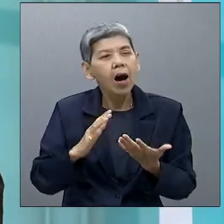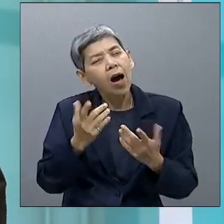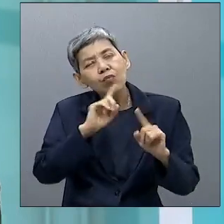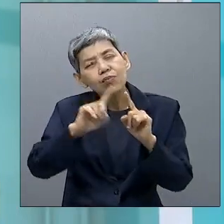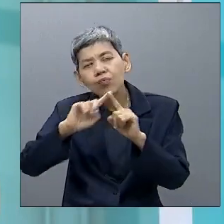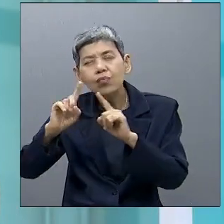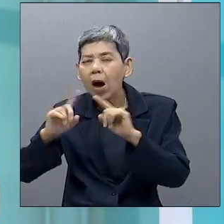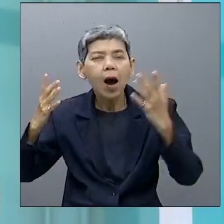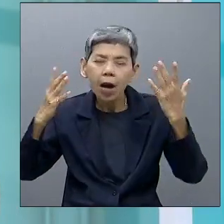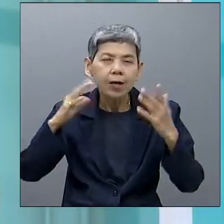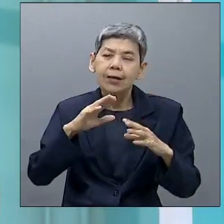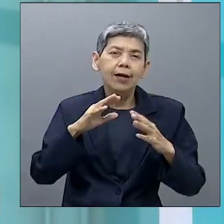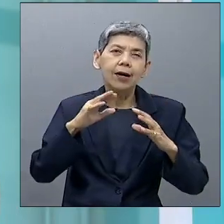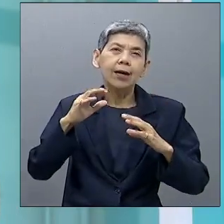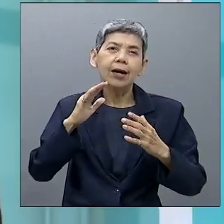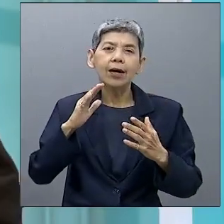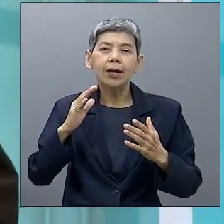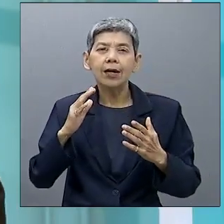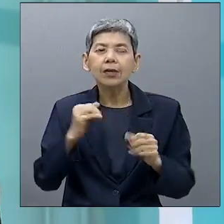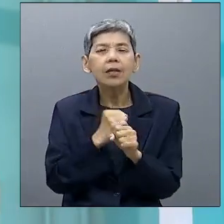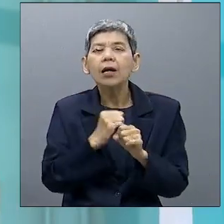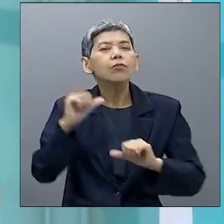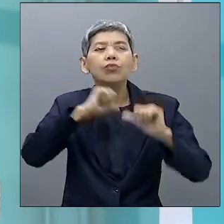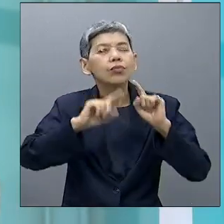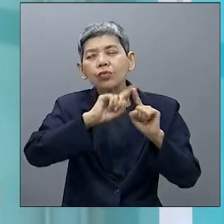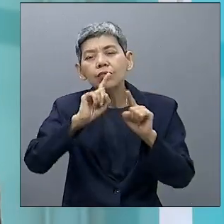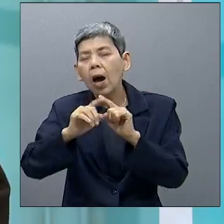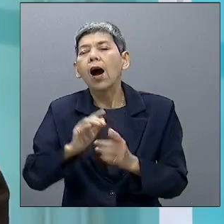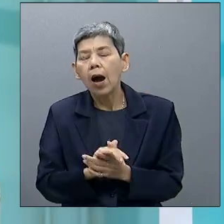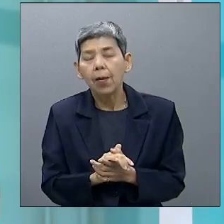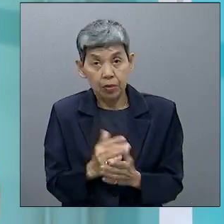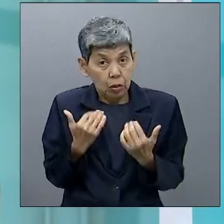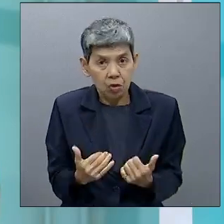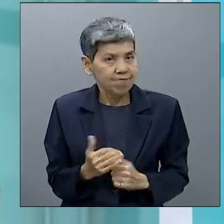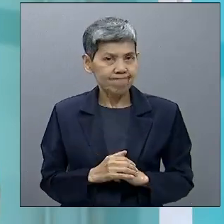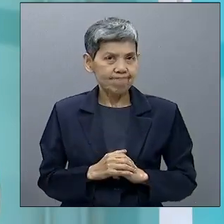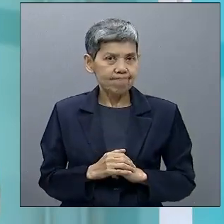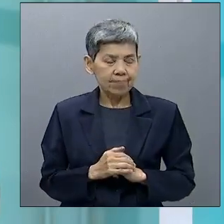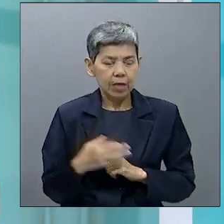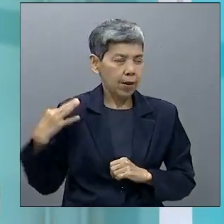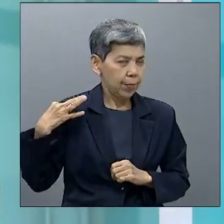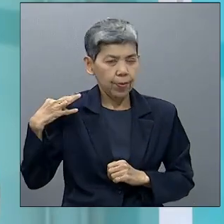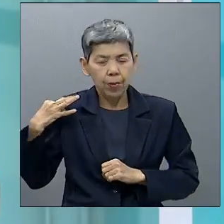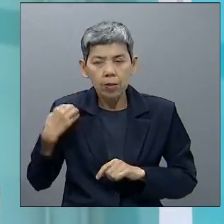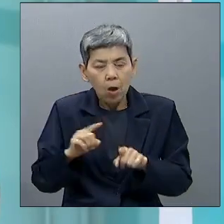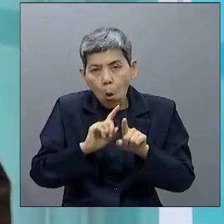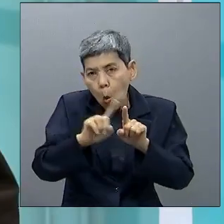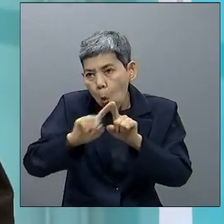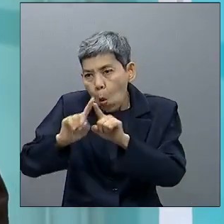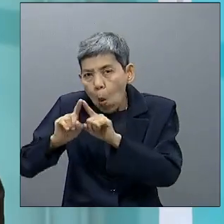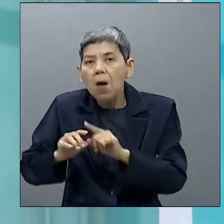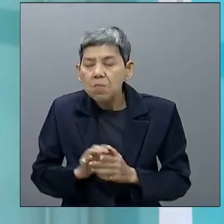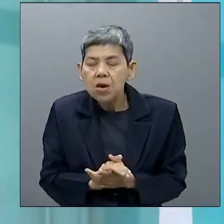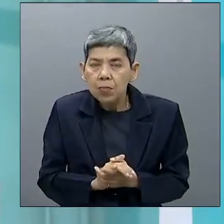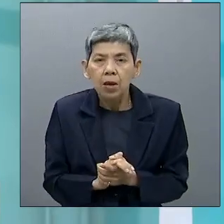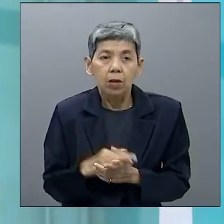นตร์หรือว่าเป็นวงการบันเทิงด้านอื่นๆอะไรเงี้ยแต่ปัจจุบันก็ไม่ใช่แล้วเพราะปัจจุบันนี้แตกแขนงไปเยอะมาก